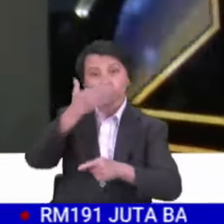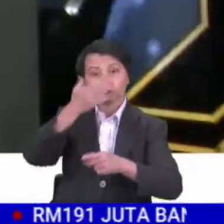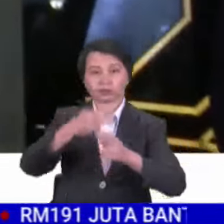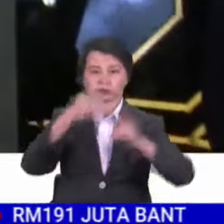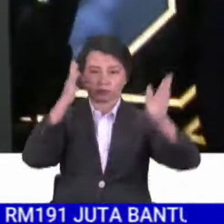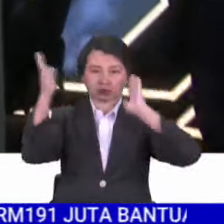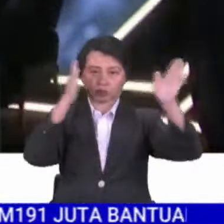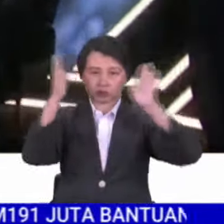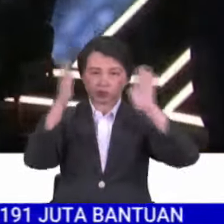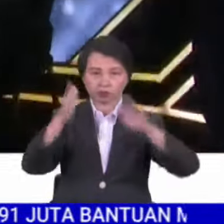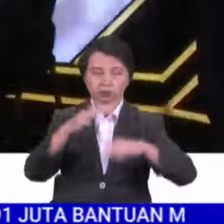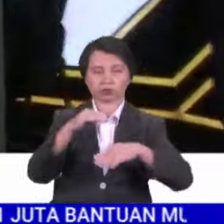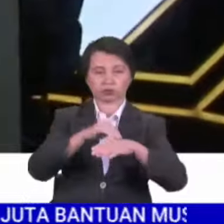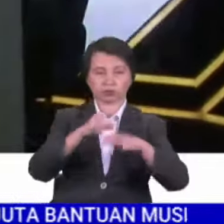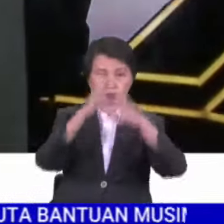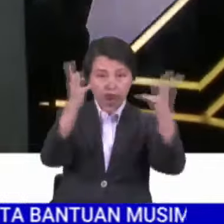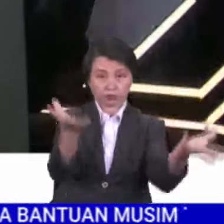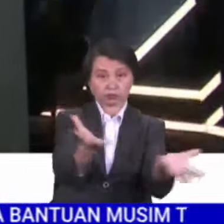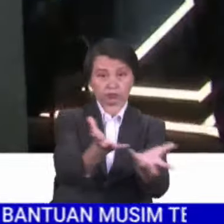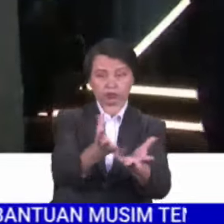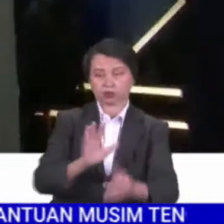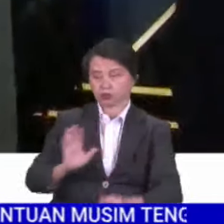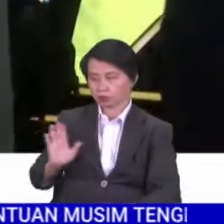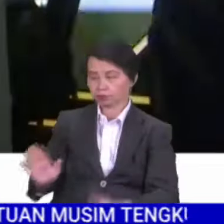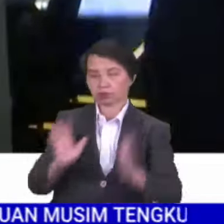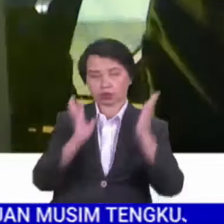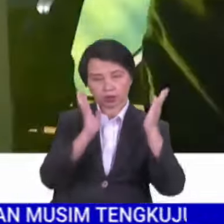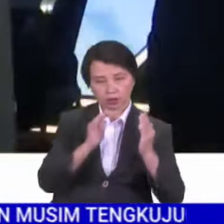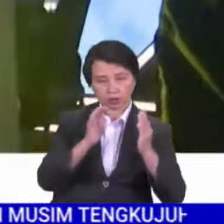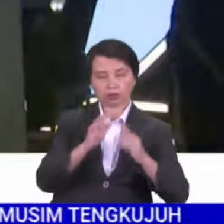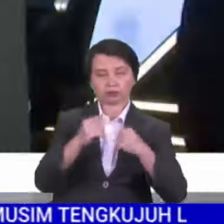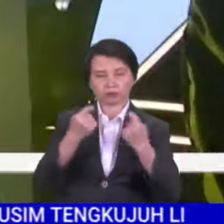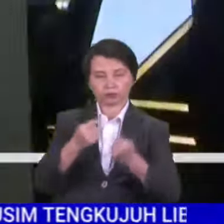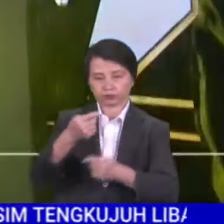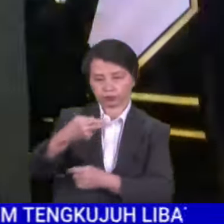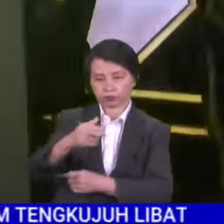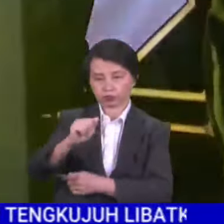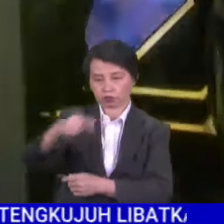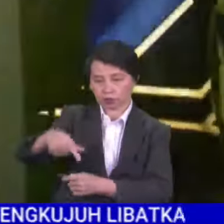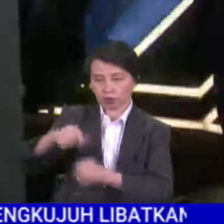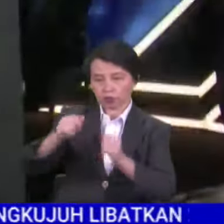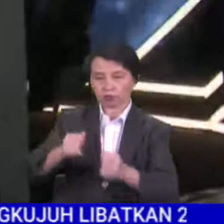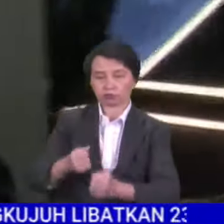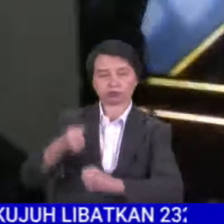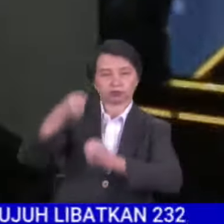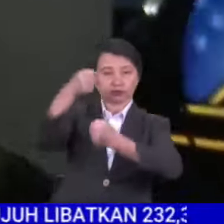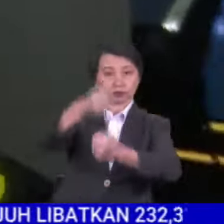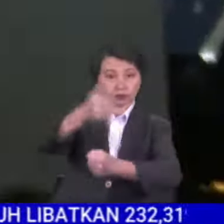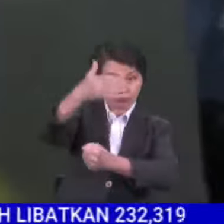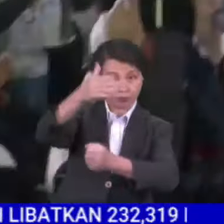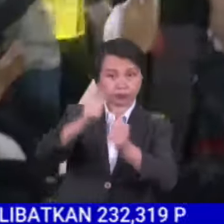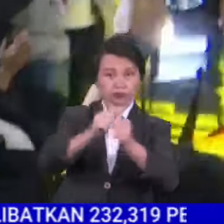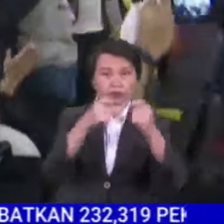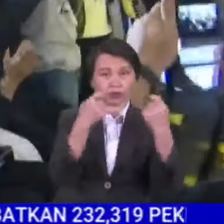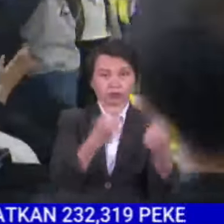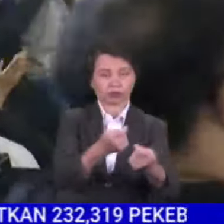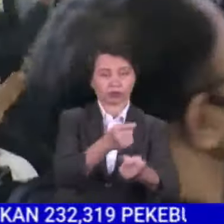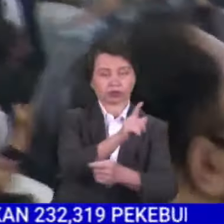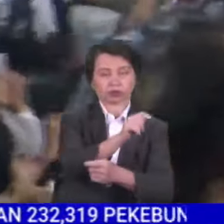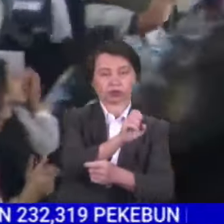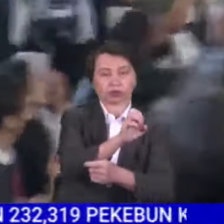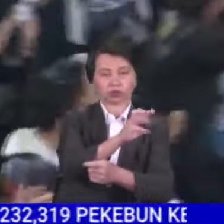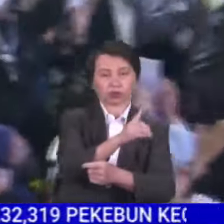nama Malaysia di persada dunia. Beliau turut berharap pasukan HAK mampu mengibar jalur gemilang bersama pasukan Todak